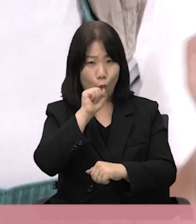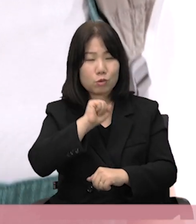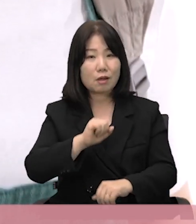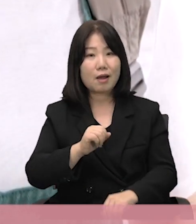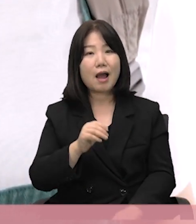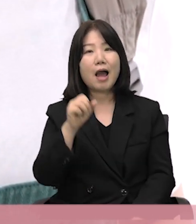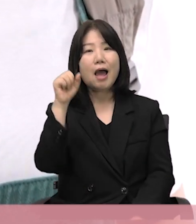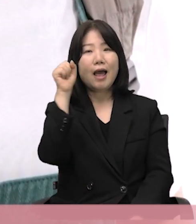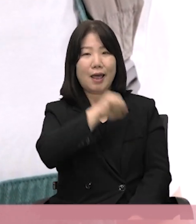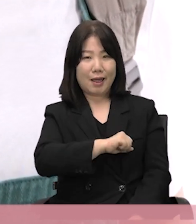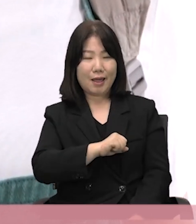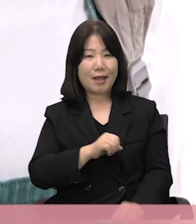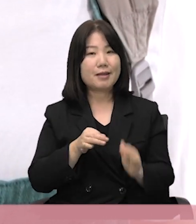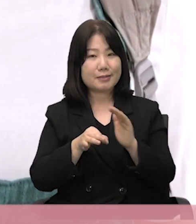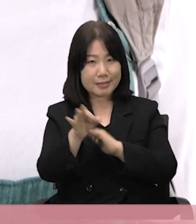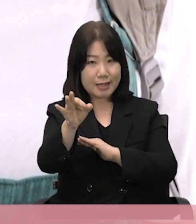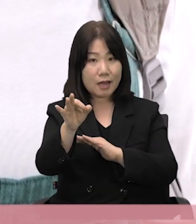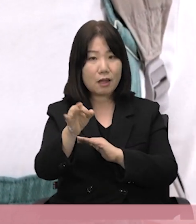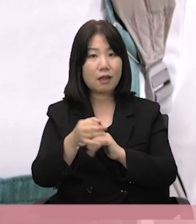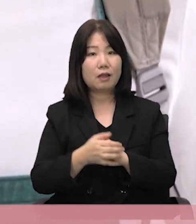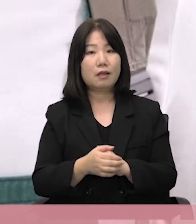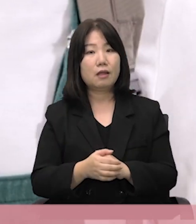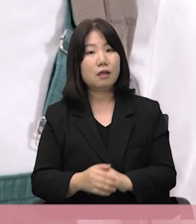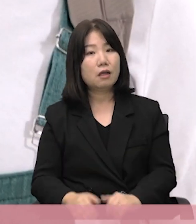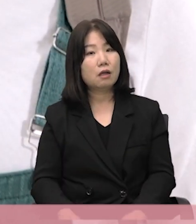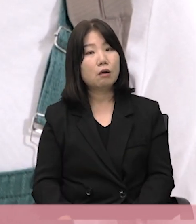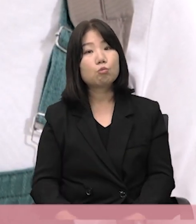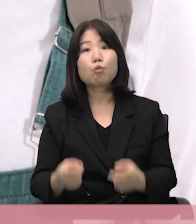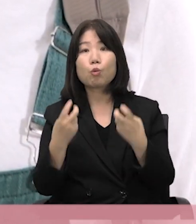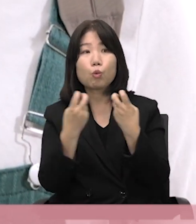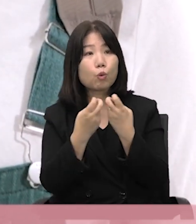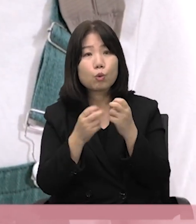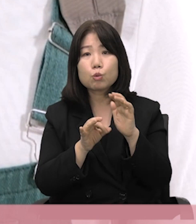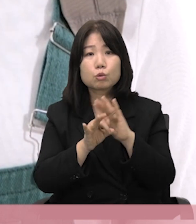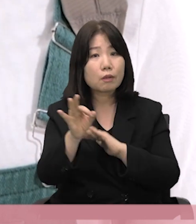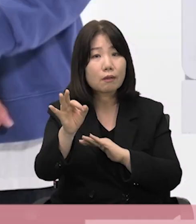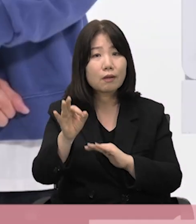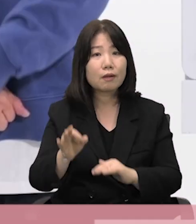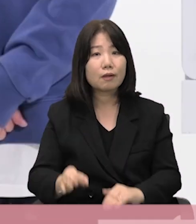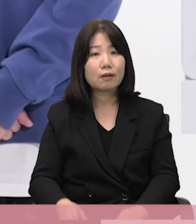맞다. 계산. 근데 어떻게 계산하는 거죠?